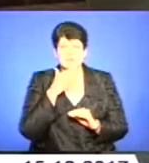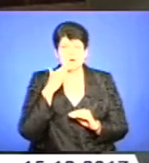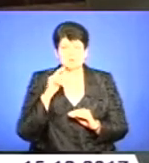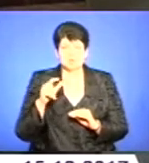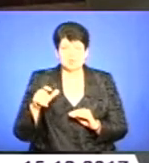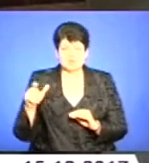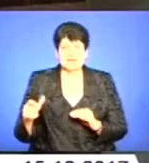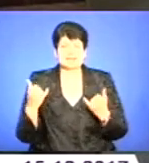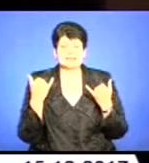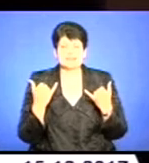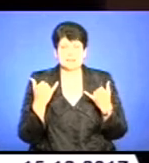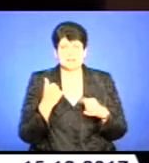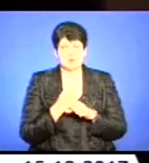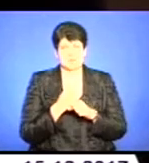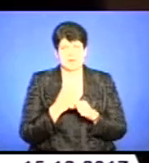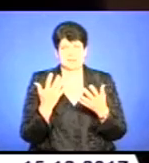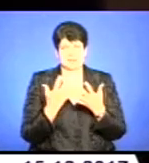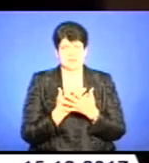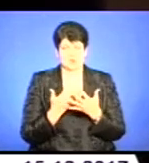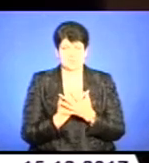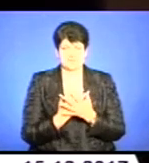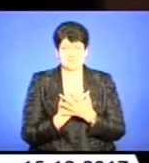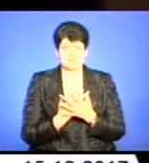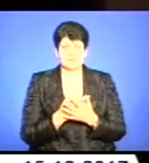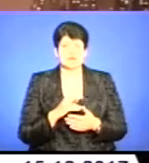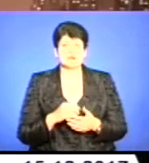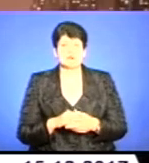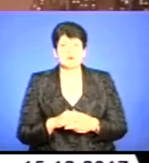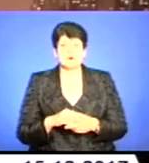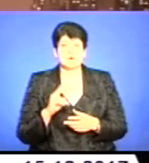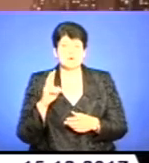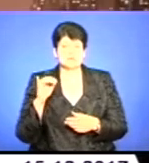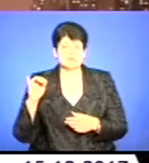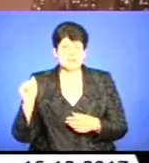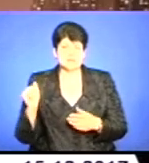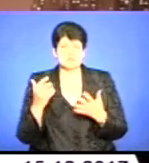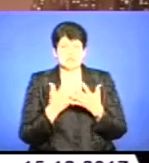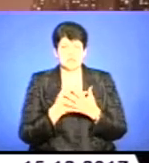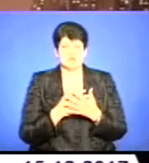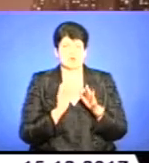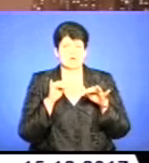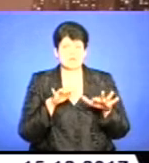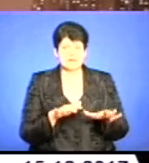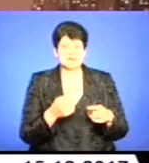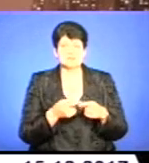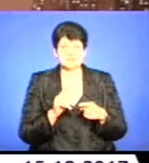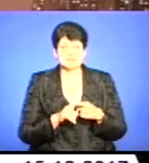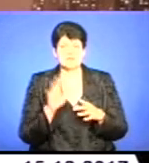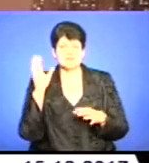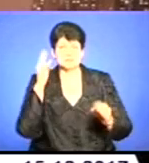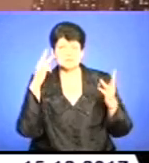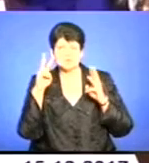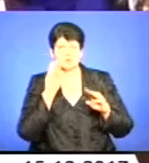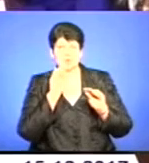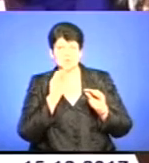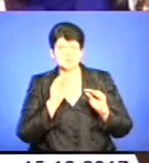нині творять кіно. Концепція кінохвилі, активний культурний дискурс. Режисери, оператори, актори і глядачі модерують